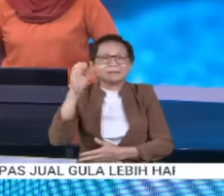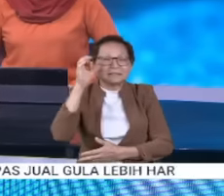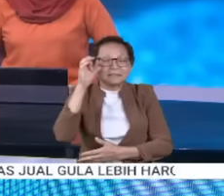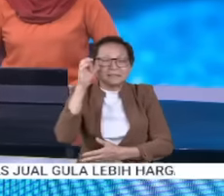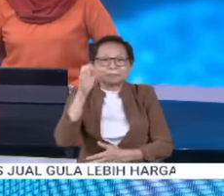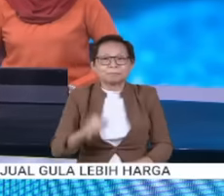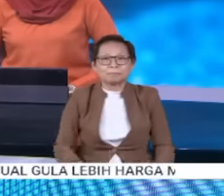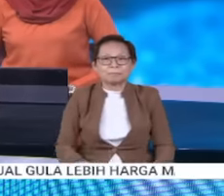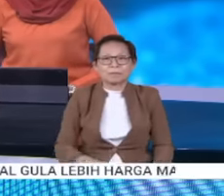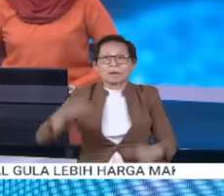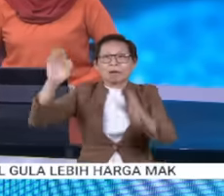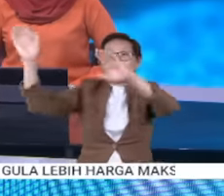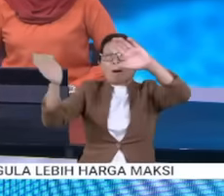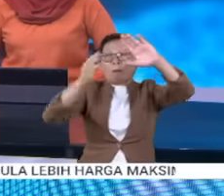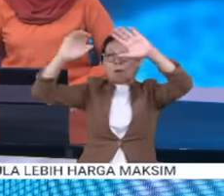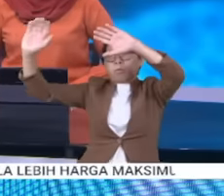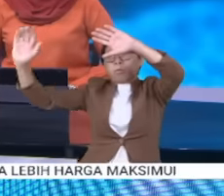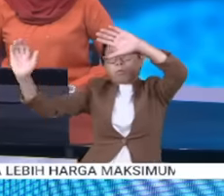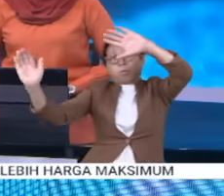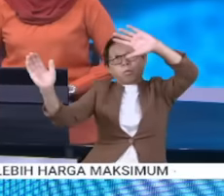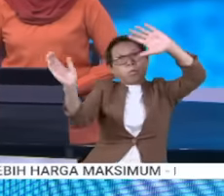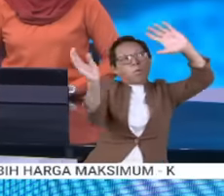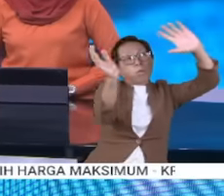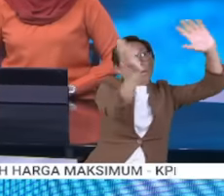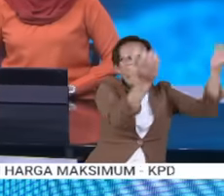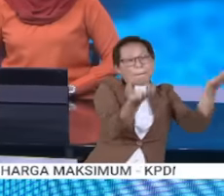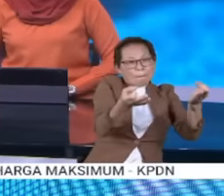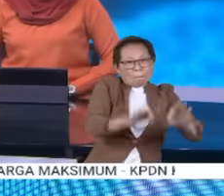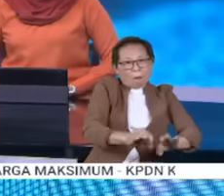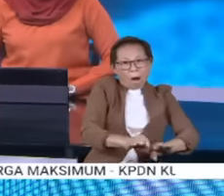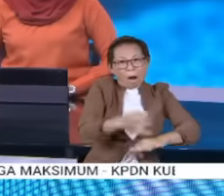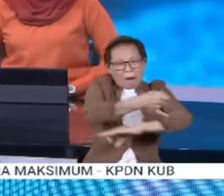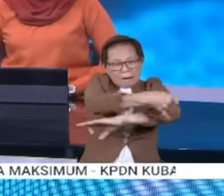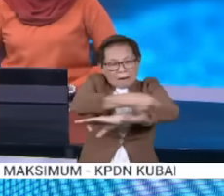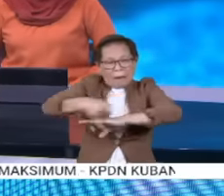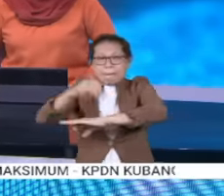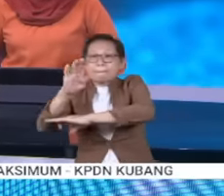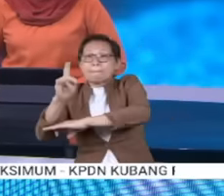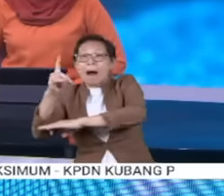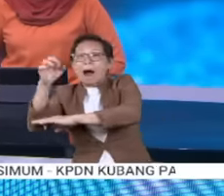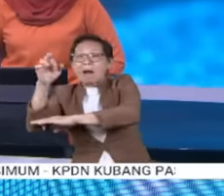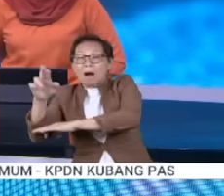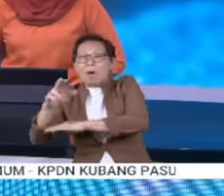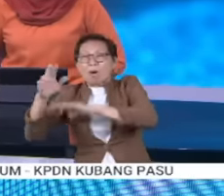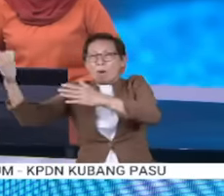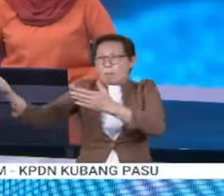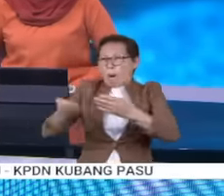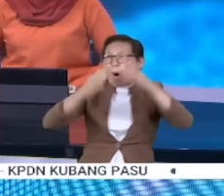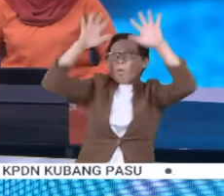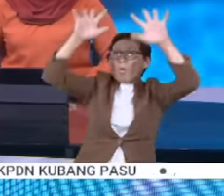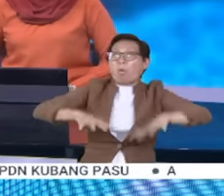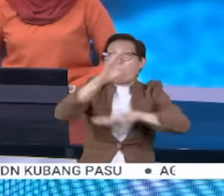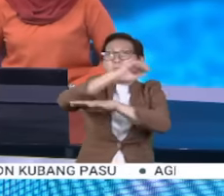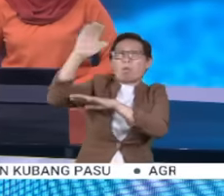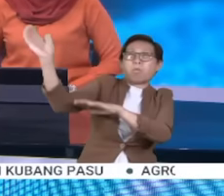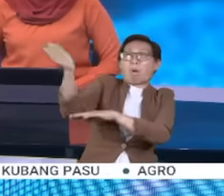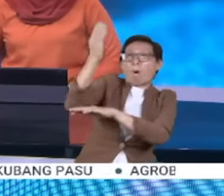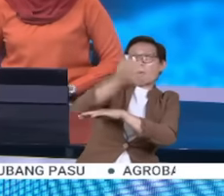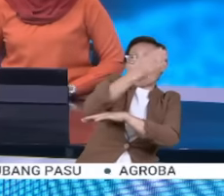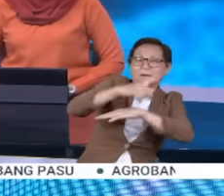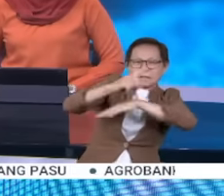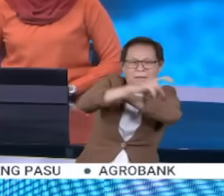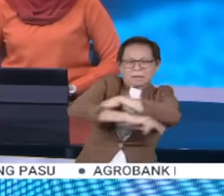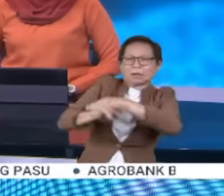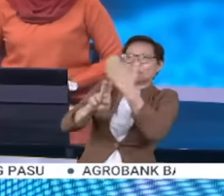pergerakan Taufan mawar berpotensi menyebabkan fenomena garis pada yang membawa bersama hujan lebat dan angin kencang di